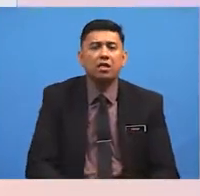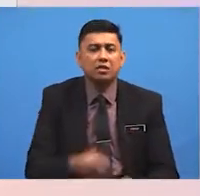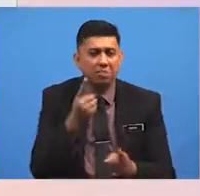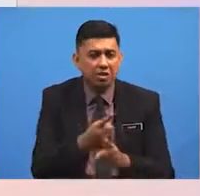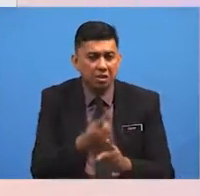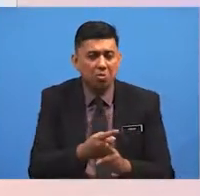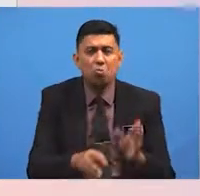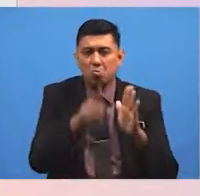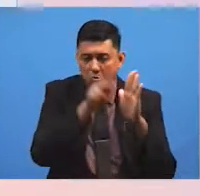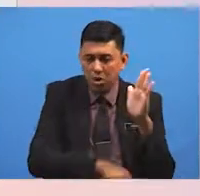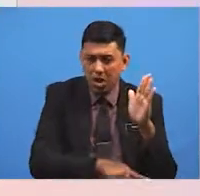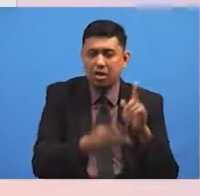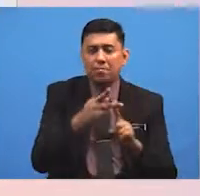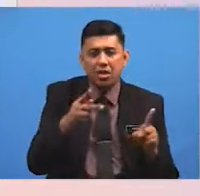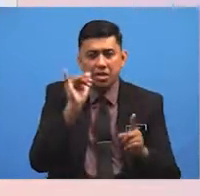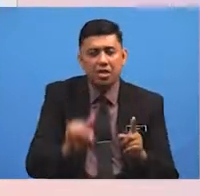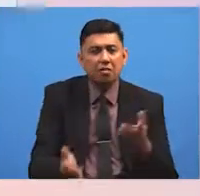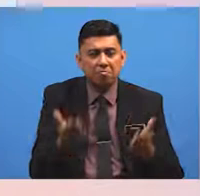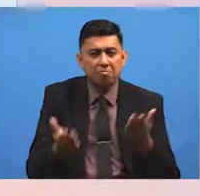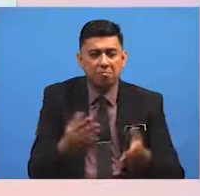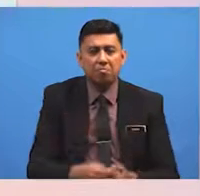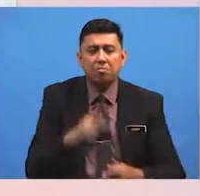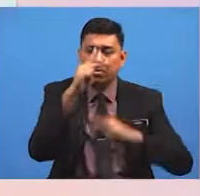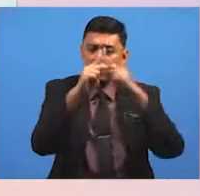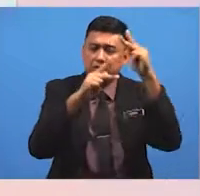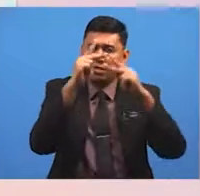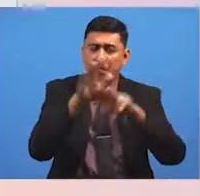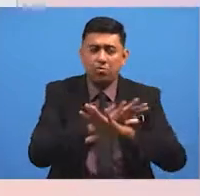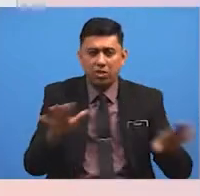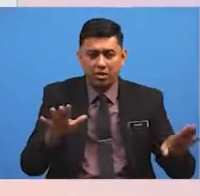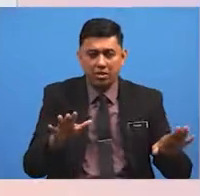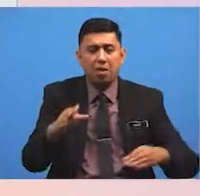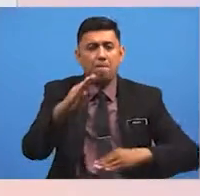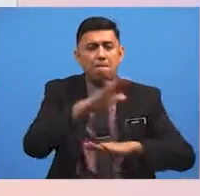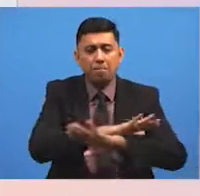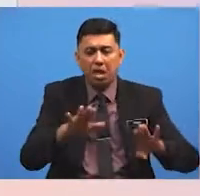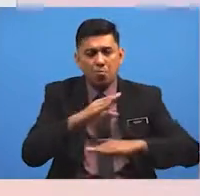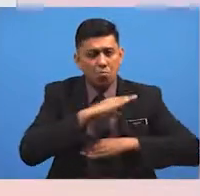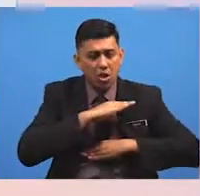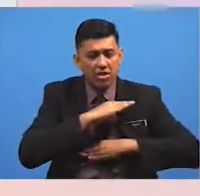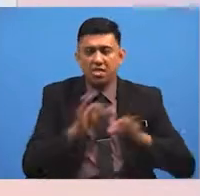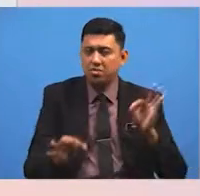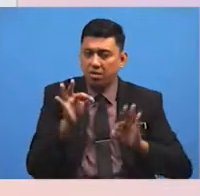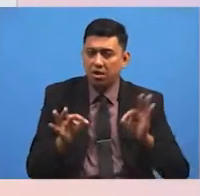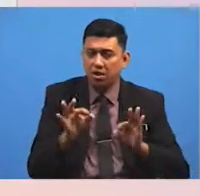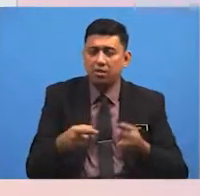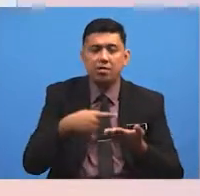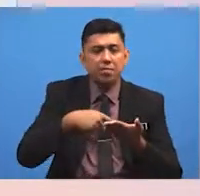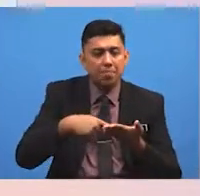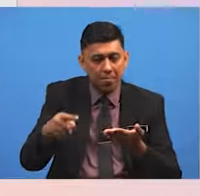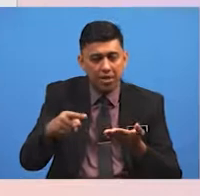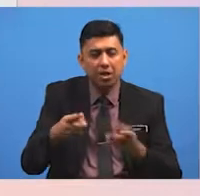dicampur manakane prestasi penjagaan tidak memuaskan jika pembayaran